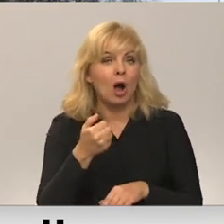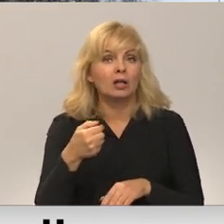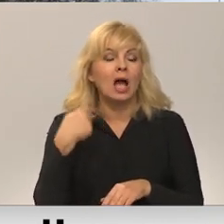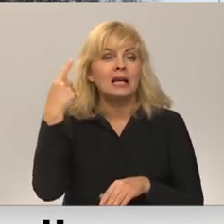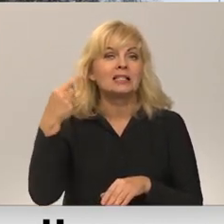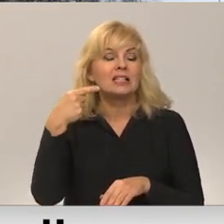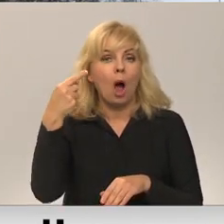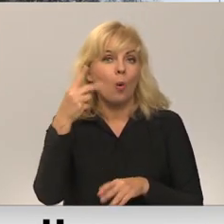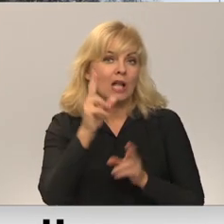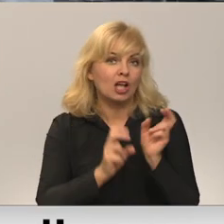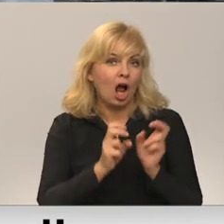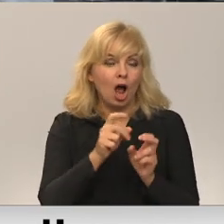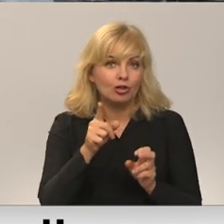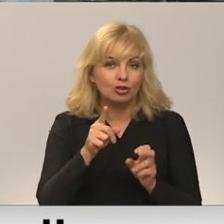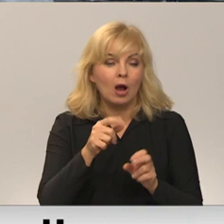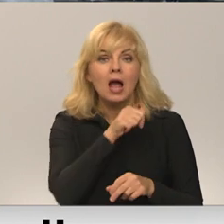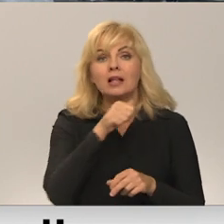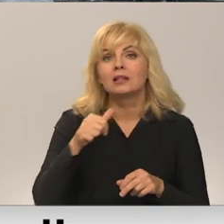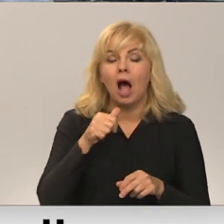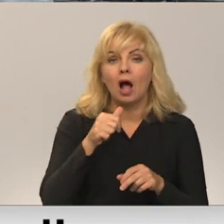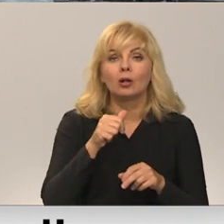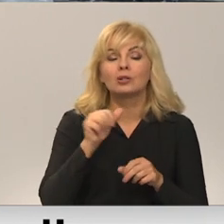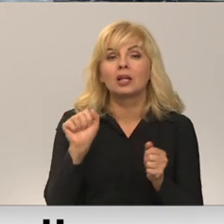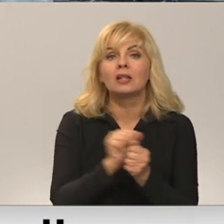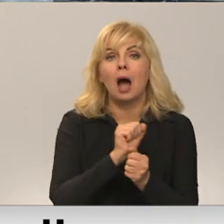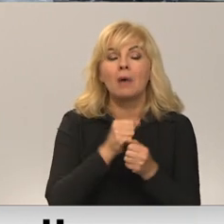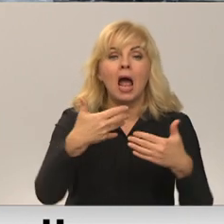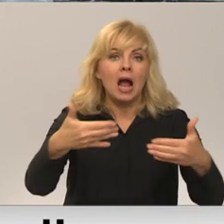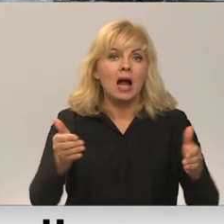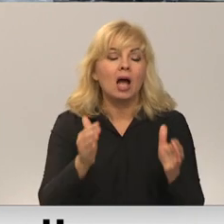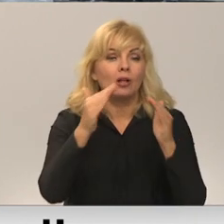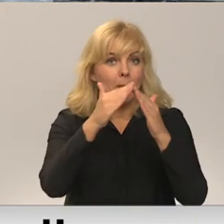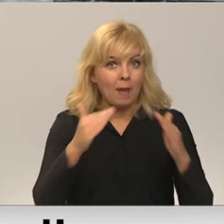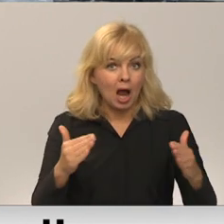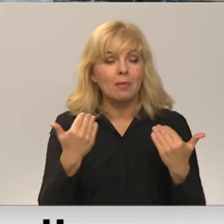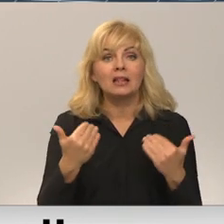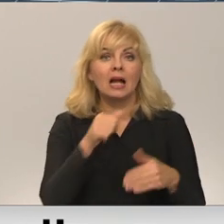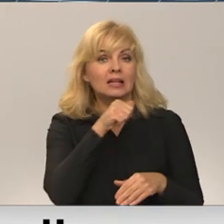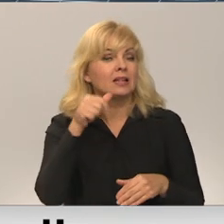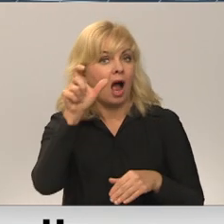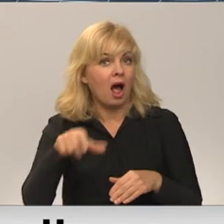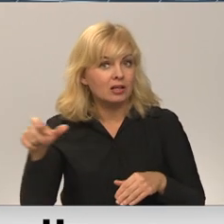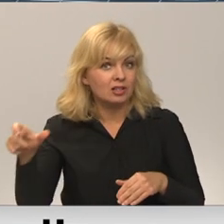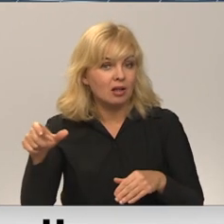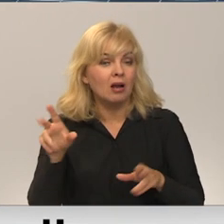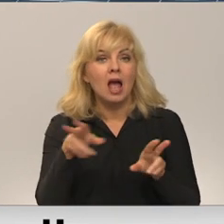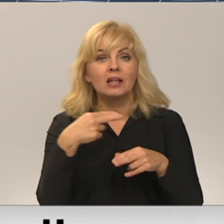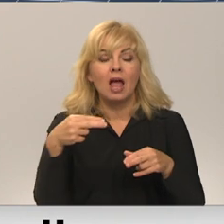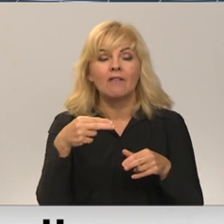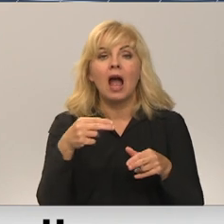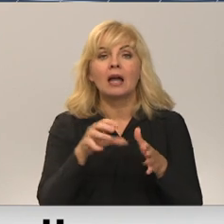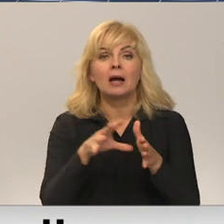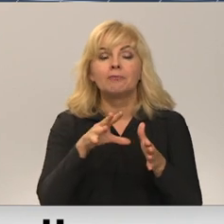ražo elektroenerģiju Talsu bioenerģijas katlu mājai. Tas ir viens no aspektiem, ka šobrīd talsniekiem ļauj nepacelt apkures